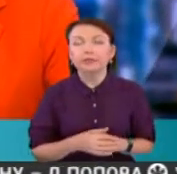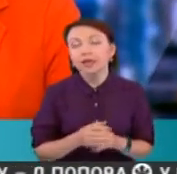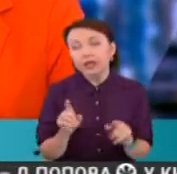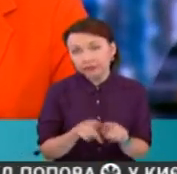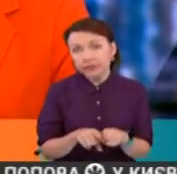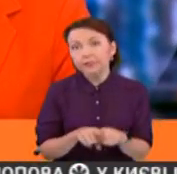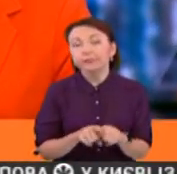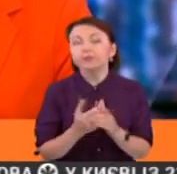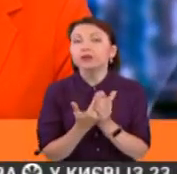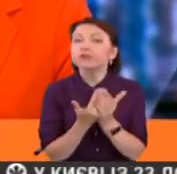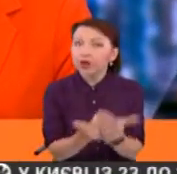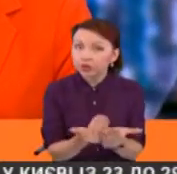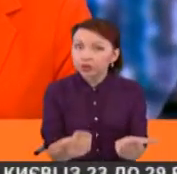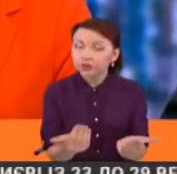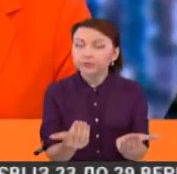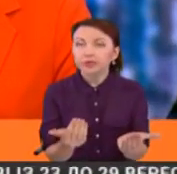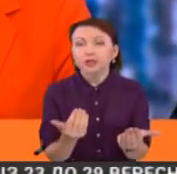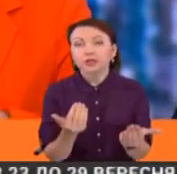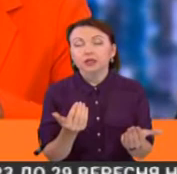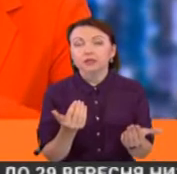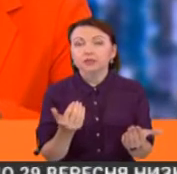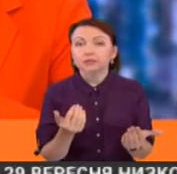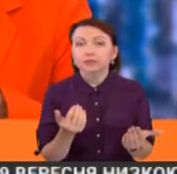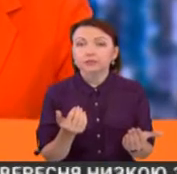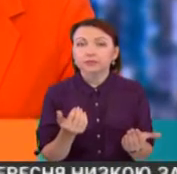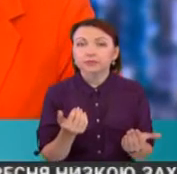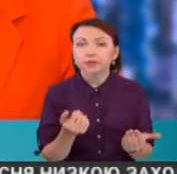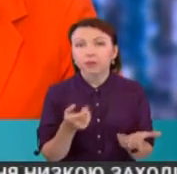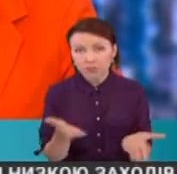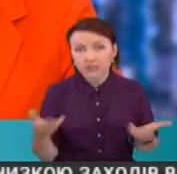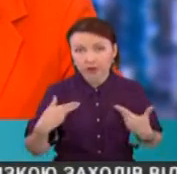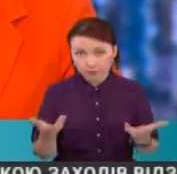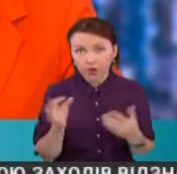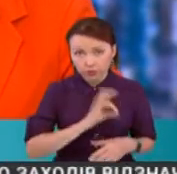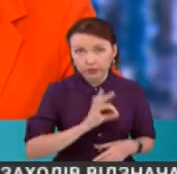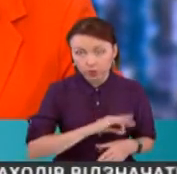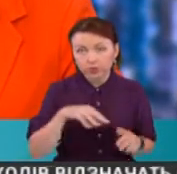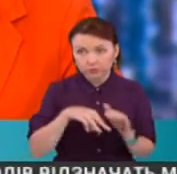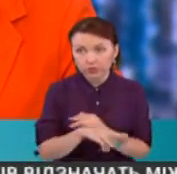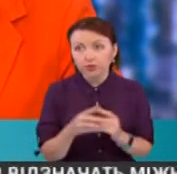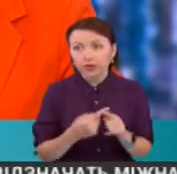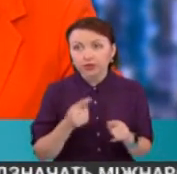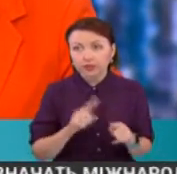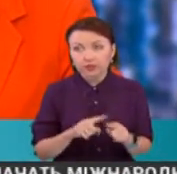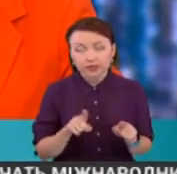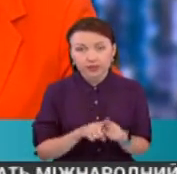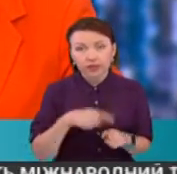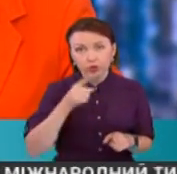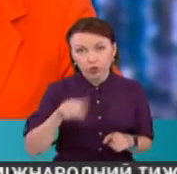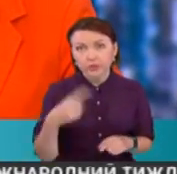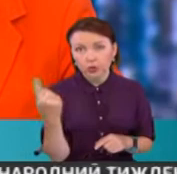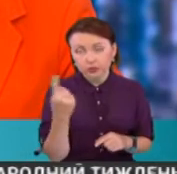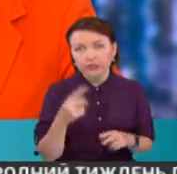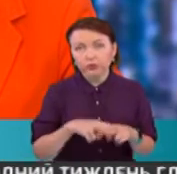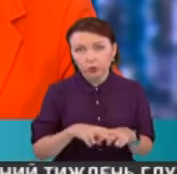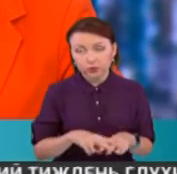менше, ваші свідчення і, можливо, ми з вами користуємося метрополітеном. Це, знаєте, таке номер один у